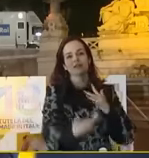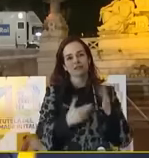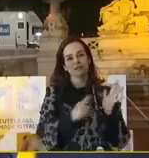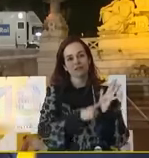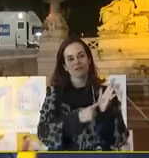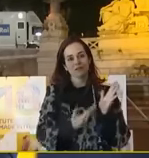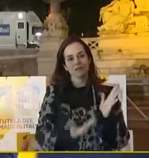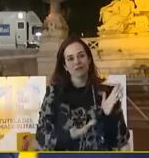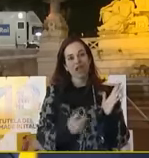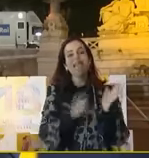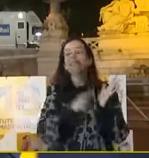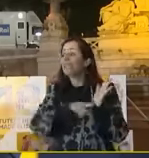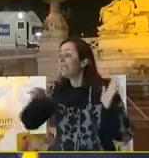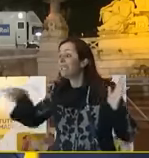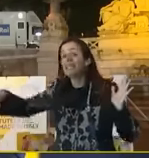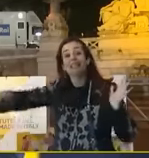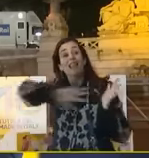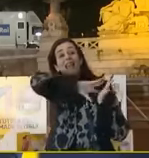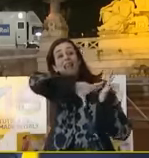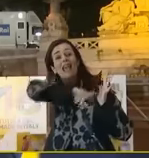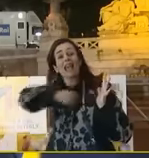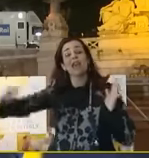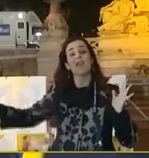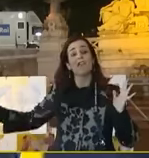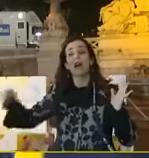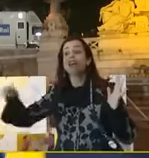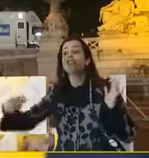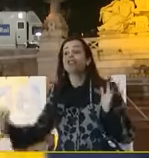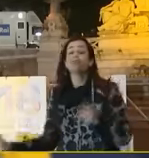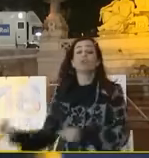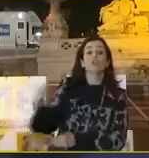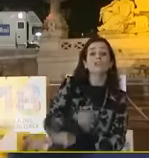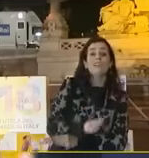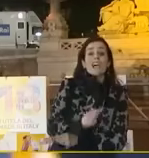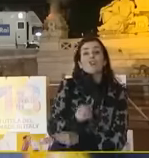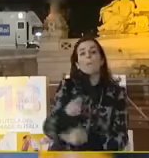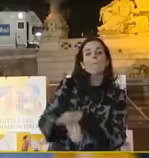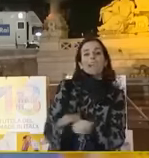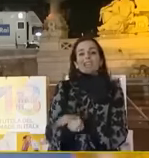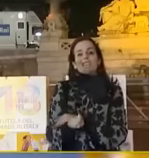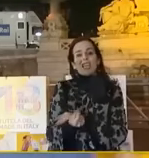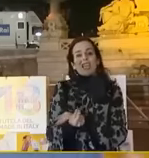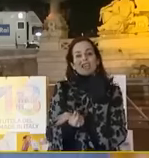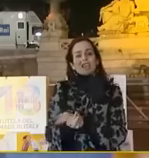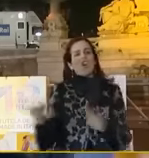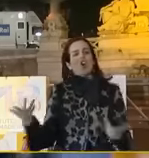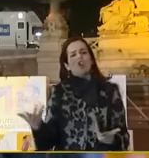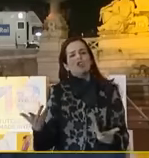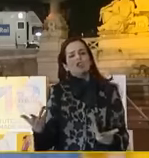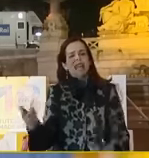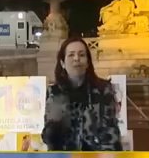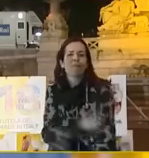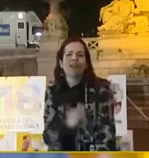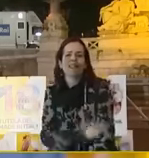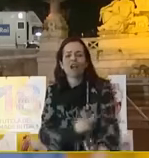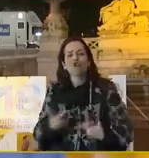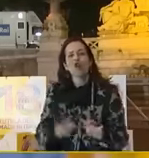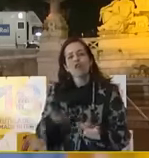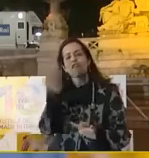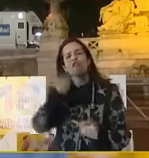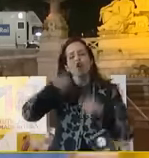hanno tolto i diritti e in cambio ci hanno dato bonus e mancette. Cos'è per loro? Metadone, anestesia? Vogliono un popolo